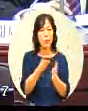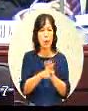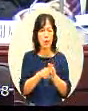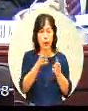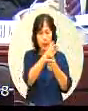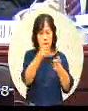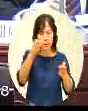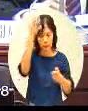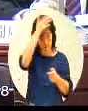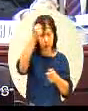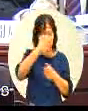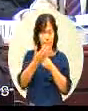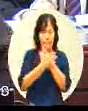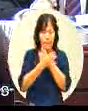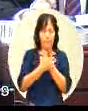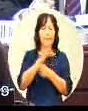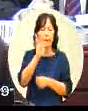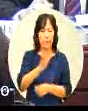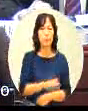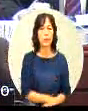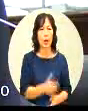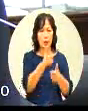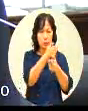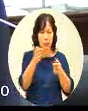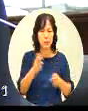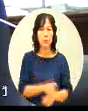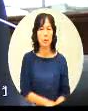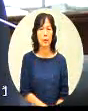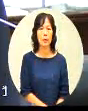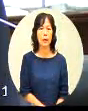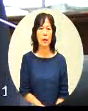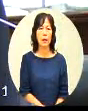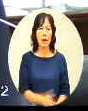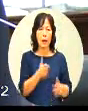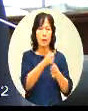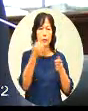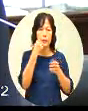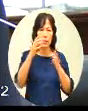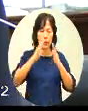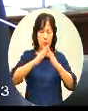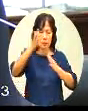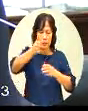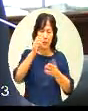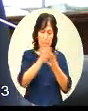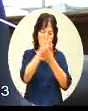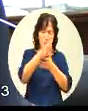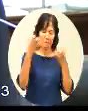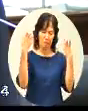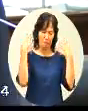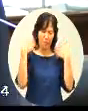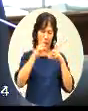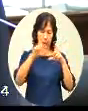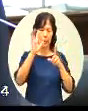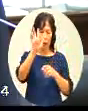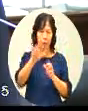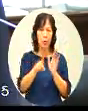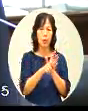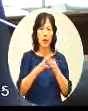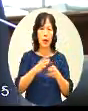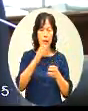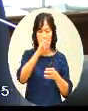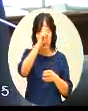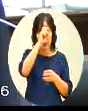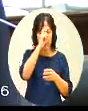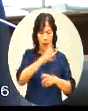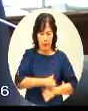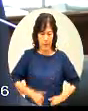郑议员支持我们，多谢。 谢谢，谢谢市长，市长未来你的承担要更大，未来我们希望真的民进党